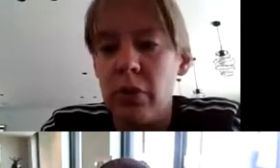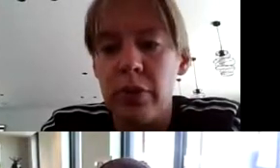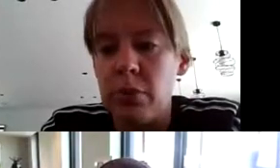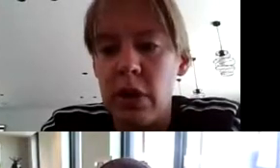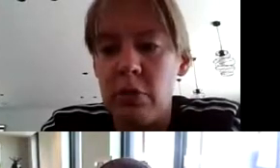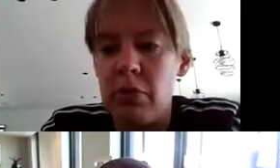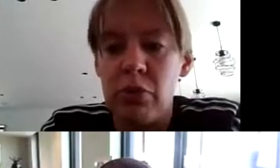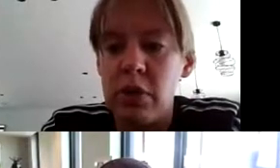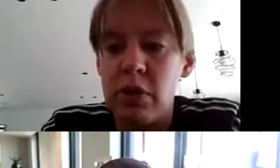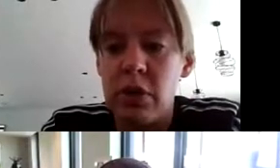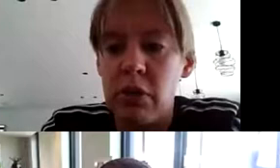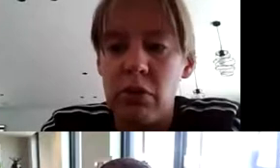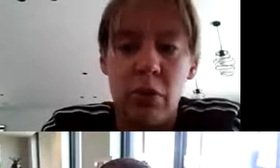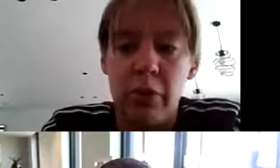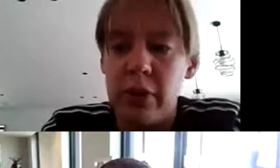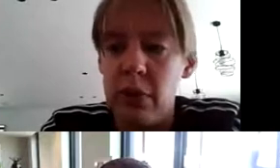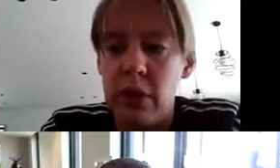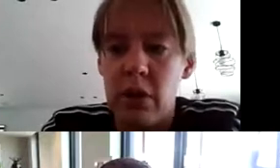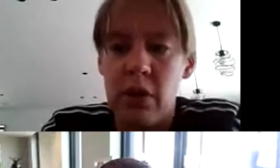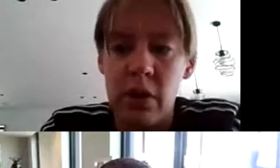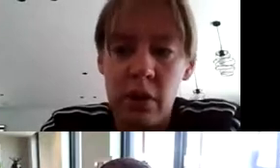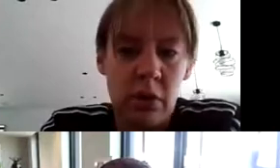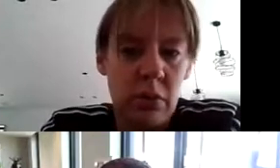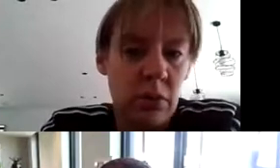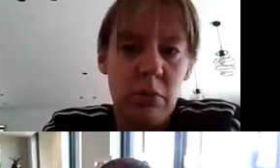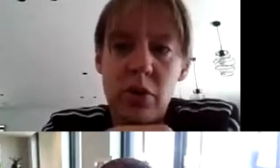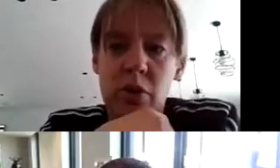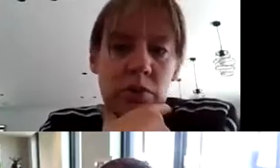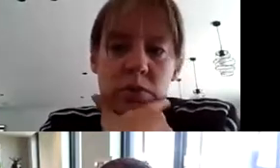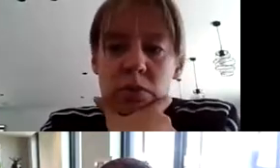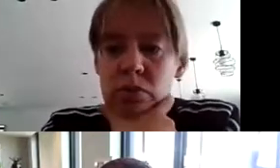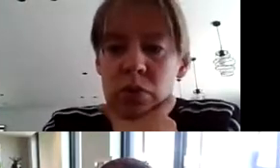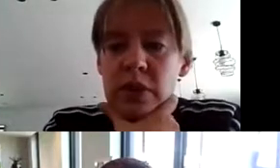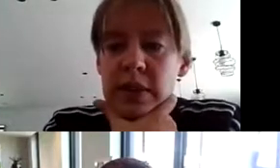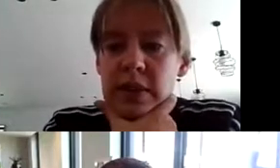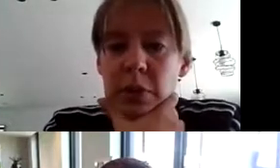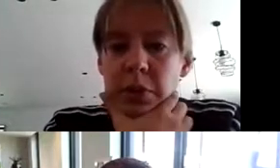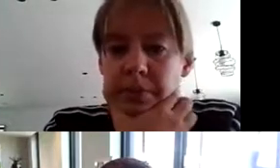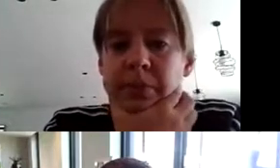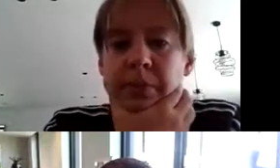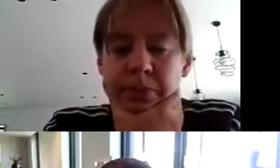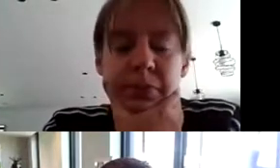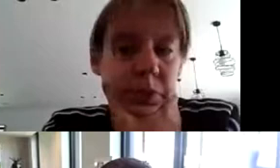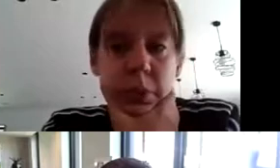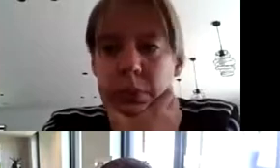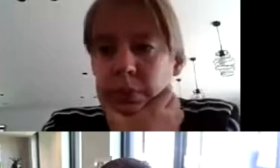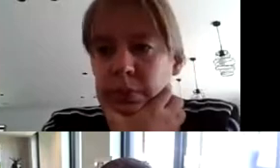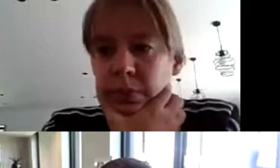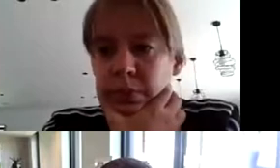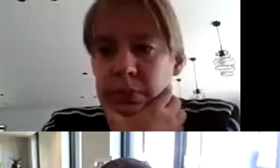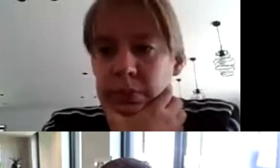of iedereen 100% met voorinschrijvingen of 100 met dag. een beetje moeilijk om een getal op te plakken.